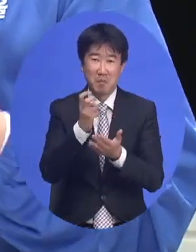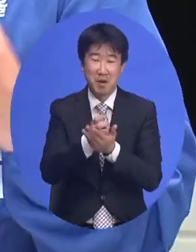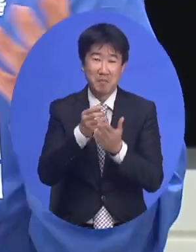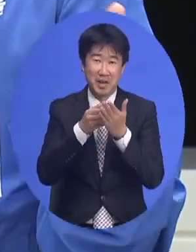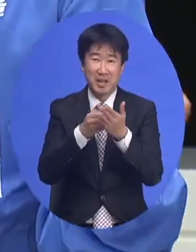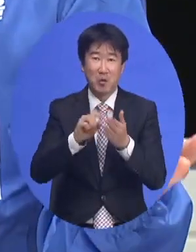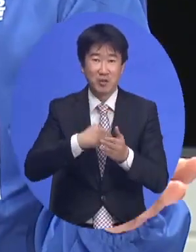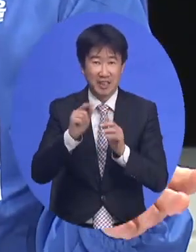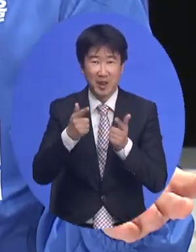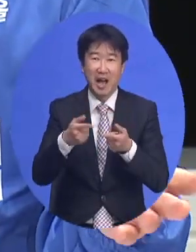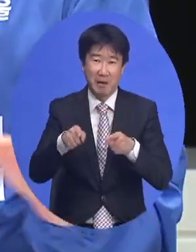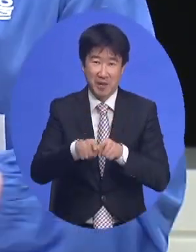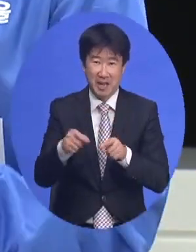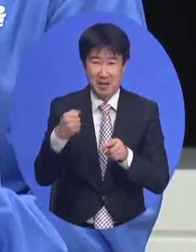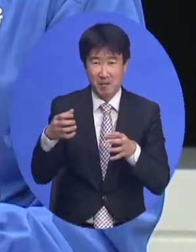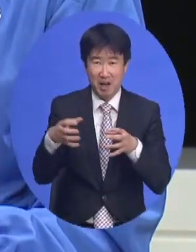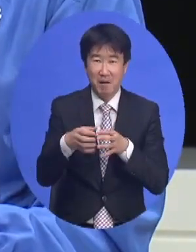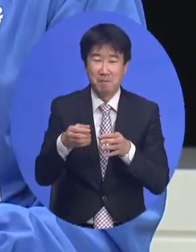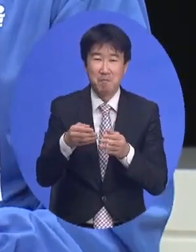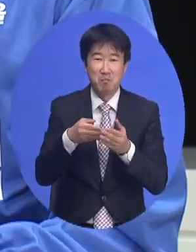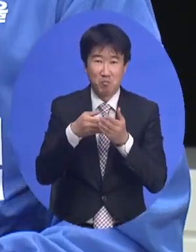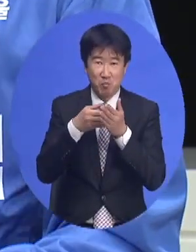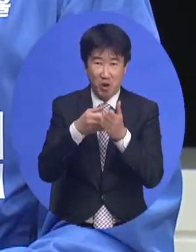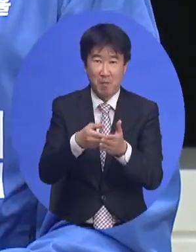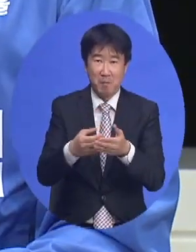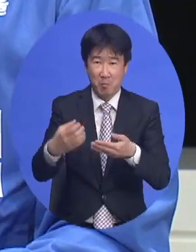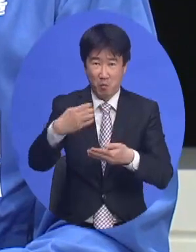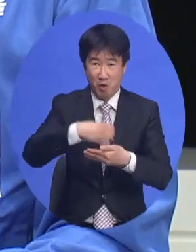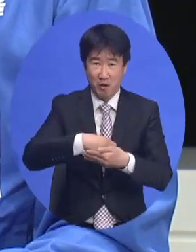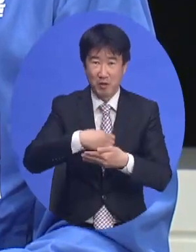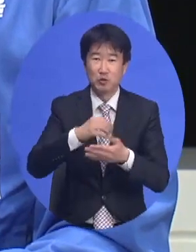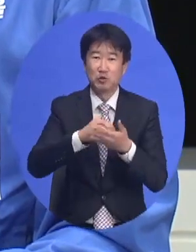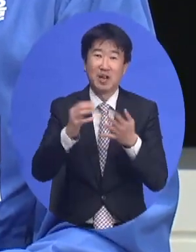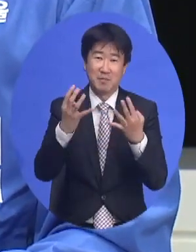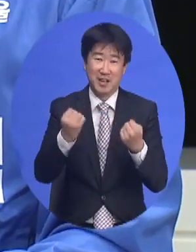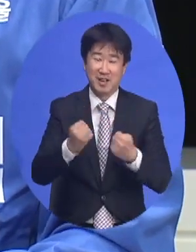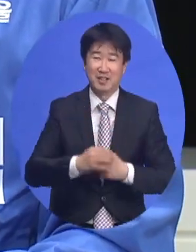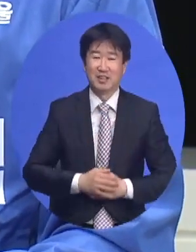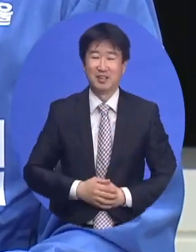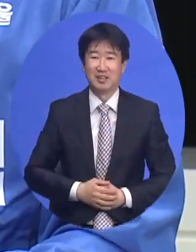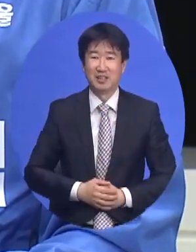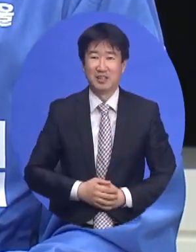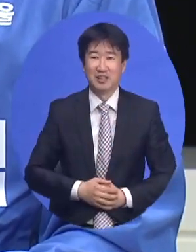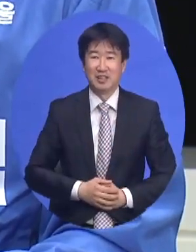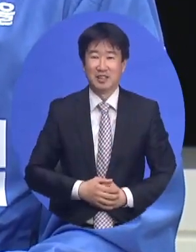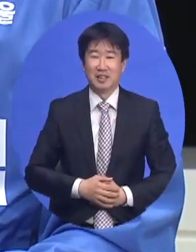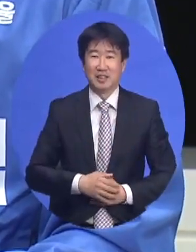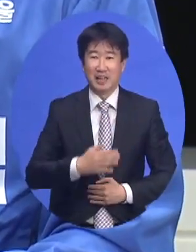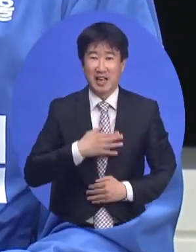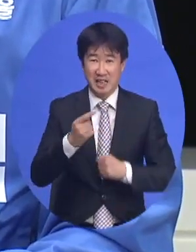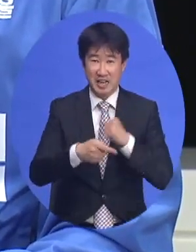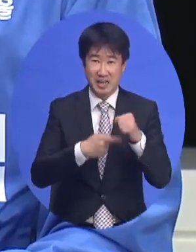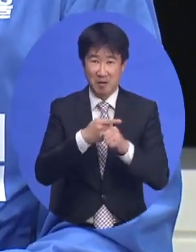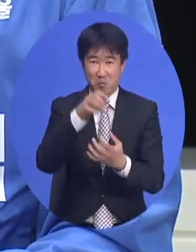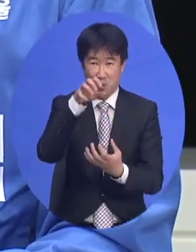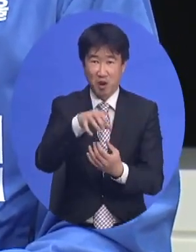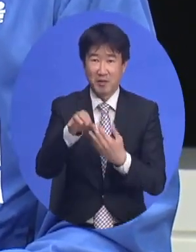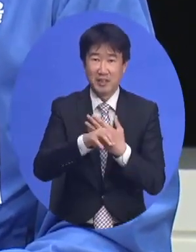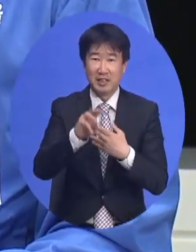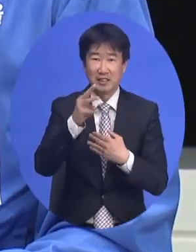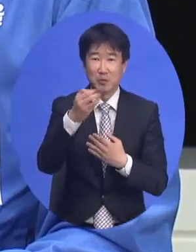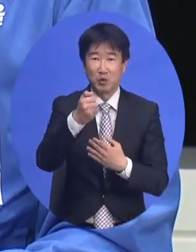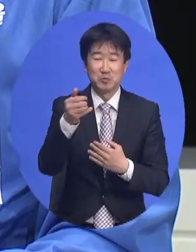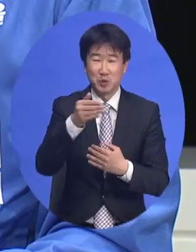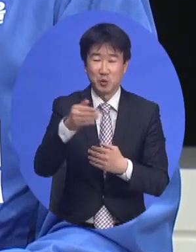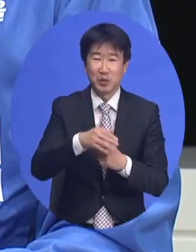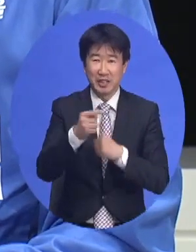아니고 공동 발의가 포함돼서 예. 숫자가 좀 많은데요. 제가 연중으로 하면 350건